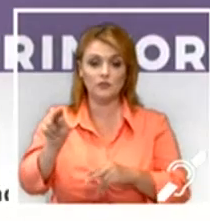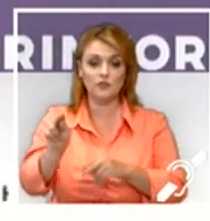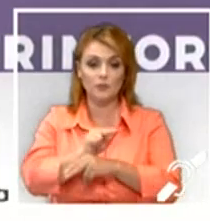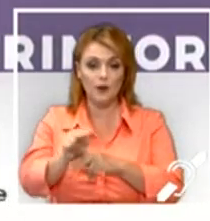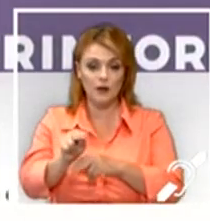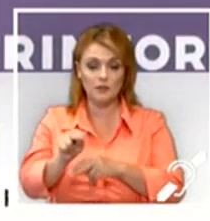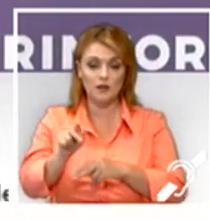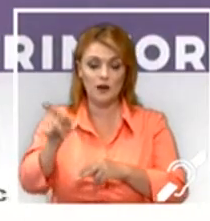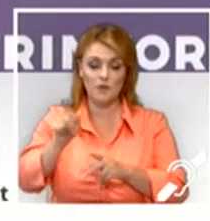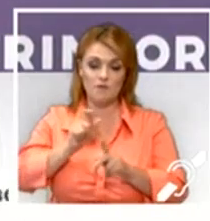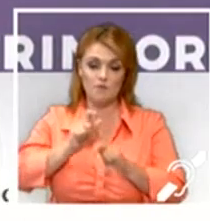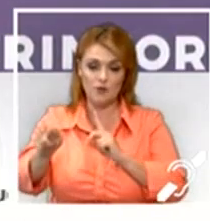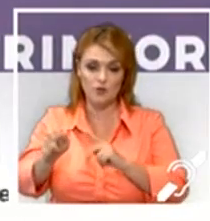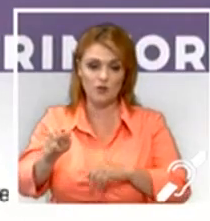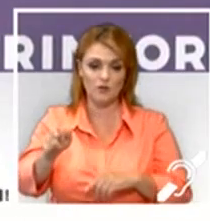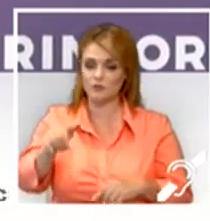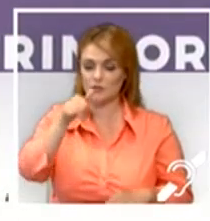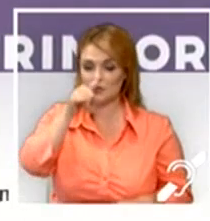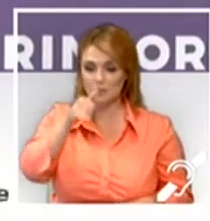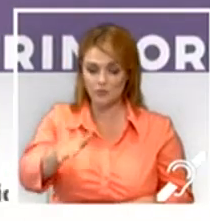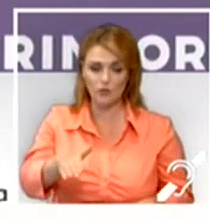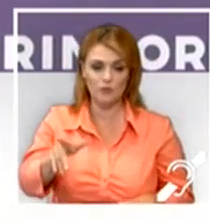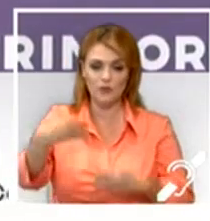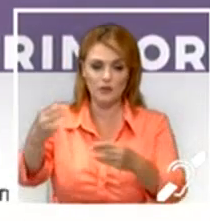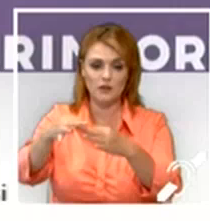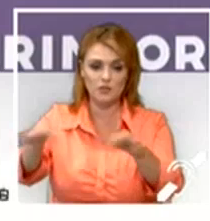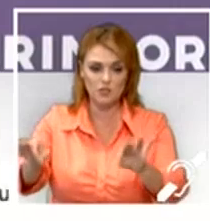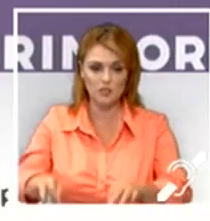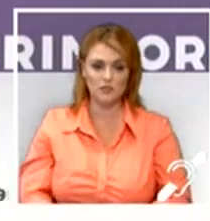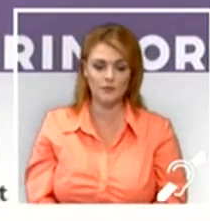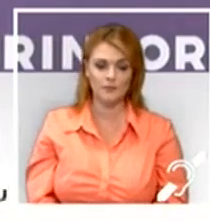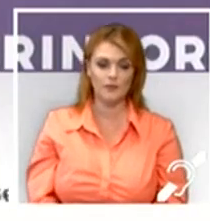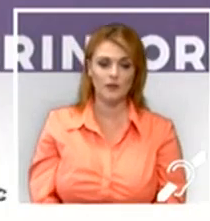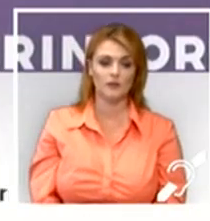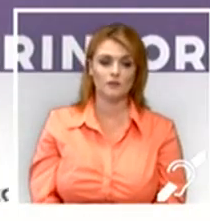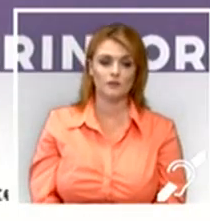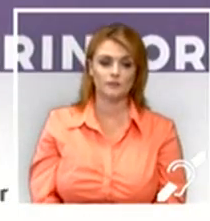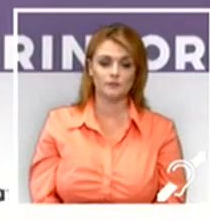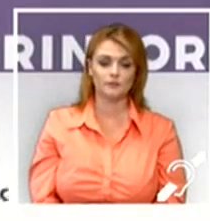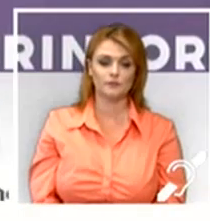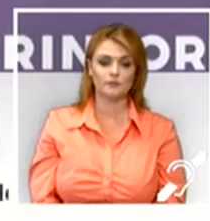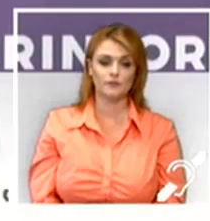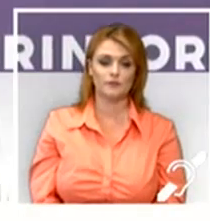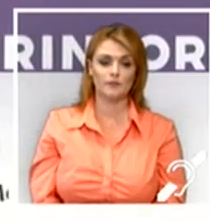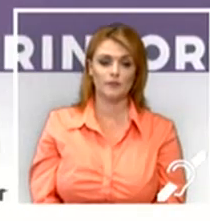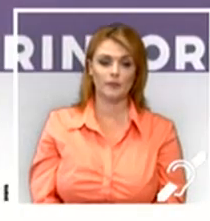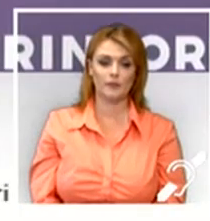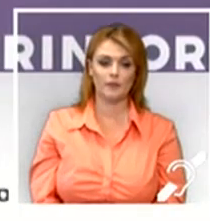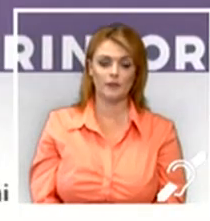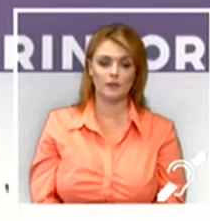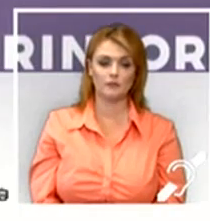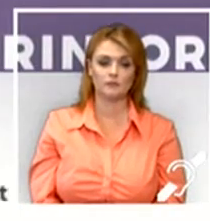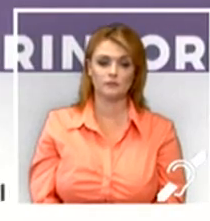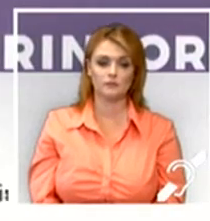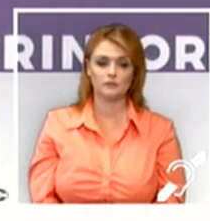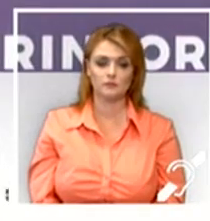завданий в нами вплив. Противник намагався відновити його. В подальшому ми вжили відповідних заходів. На даний час